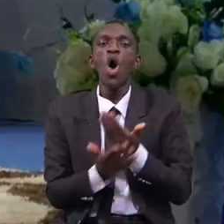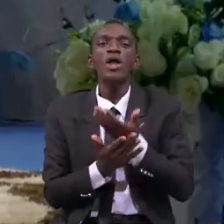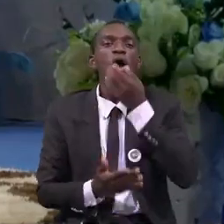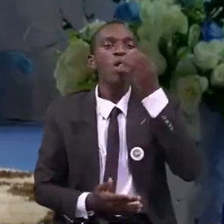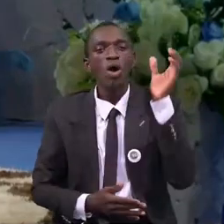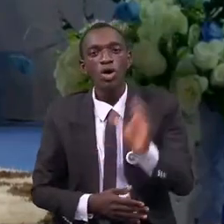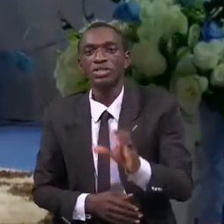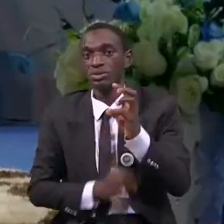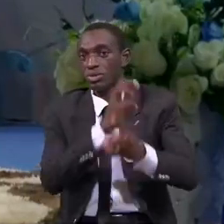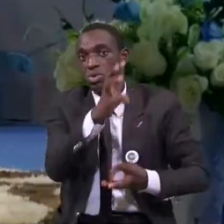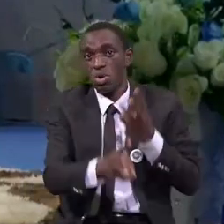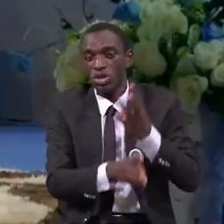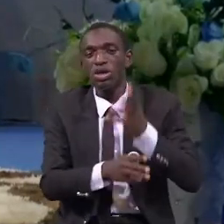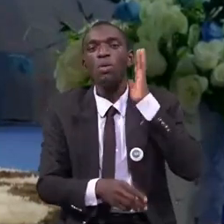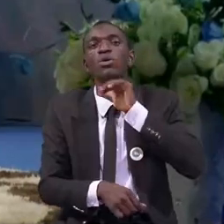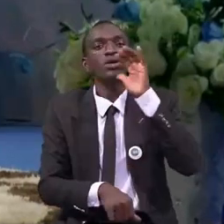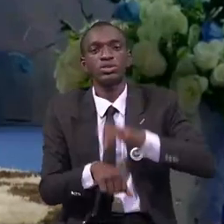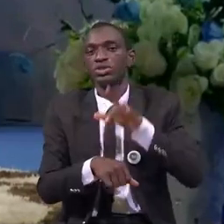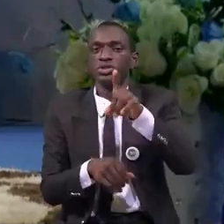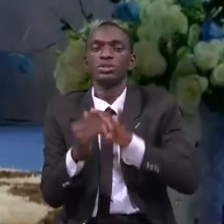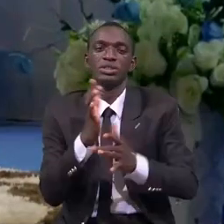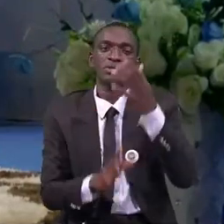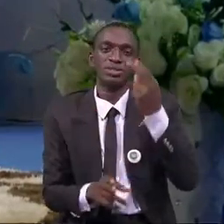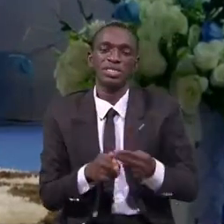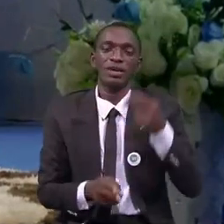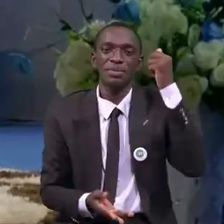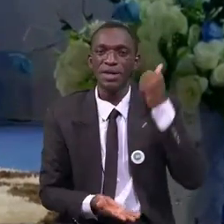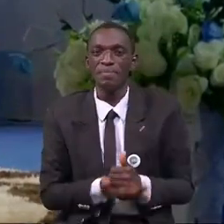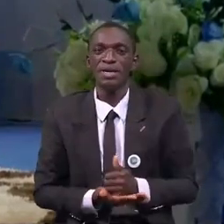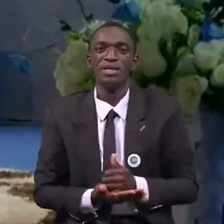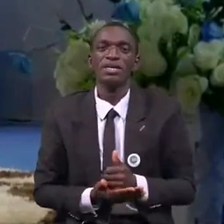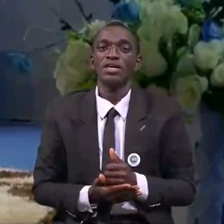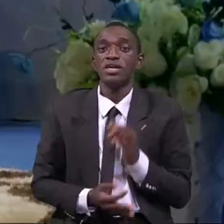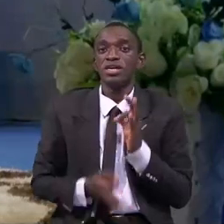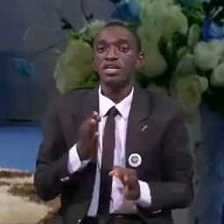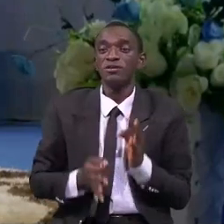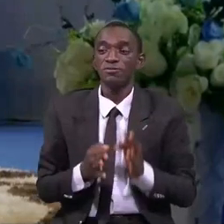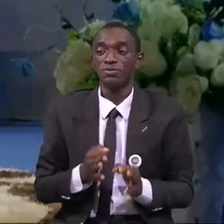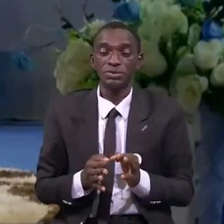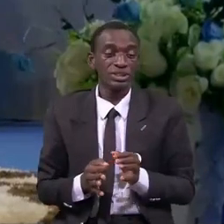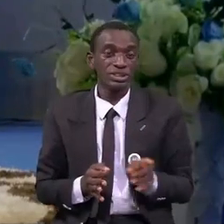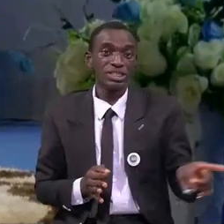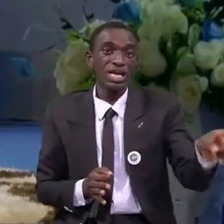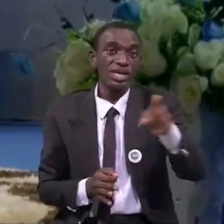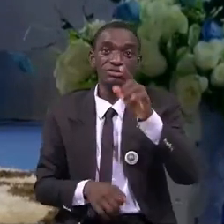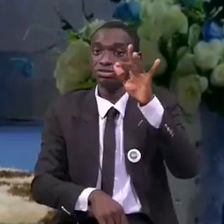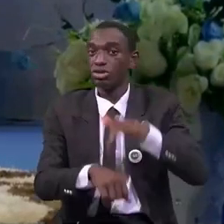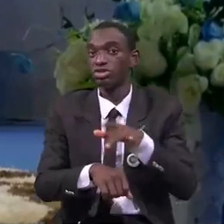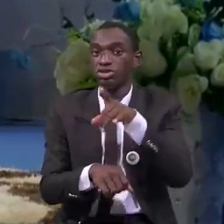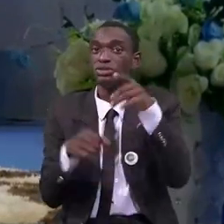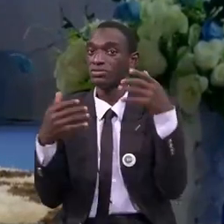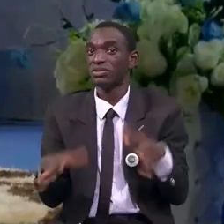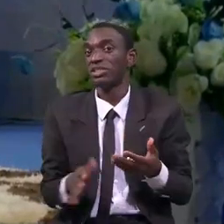pas les malédictions du monde ne vous toucheront pas si vous déjà